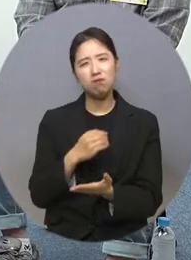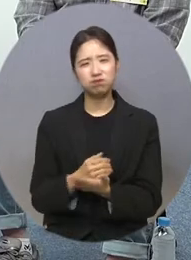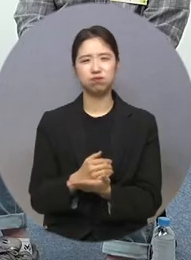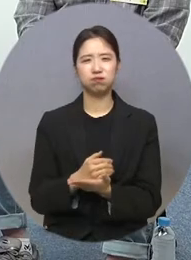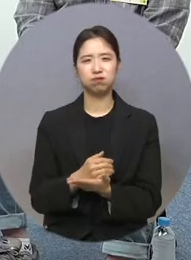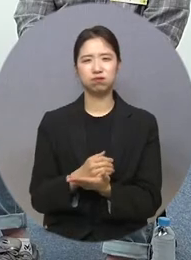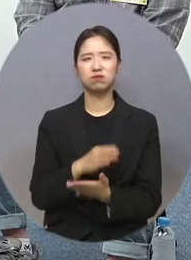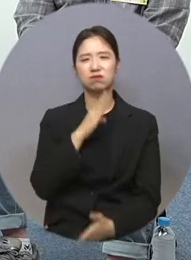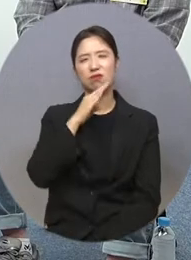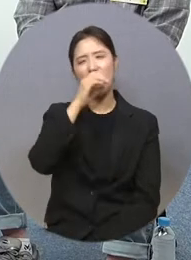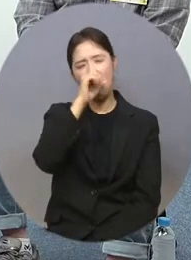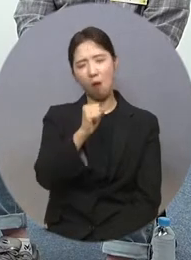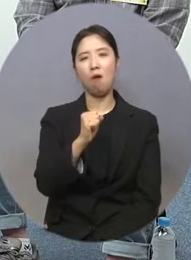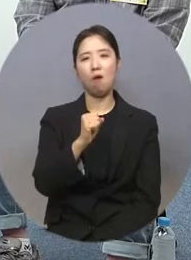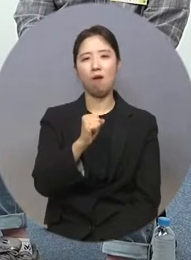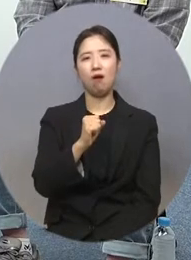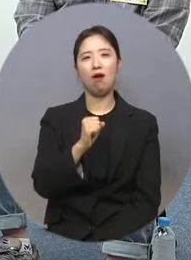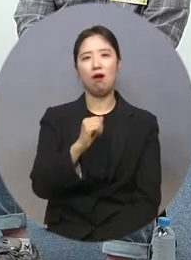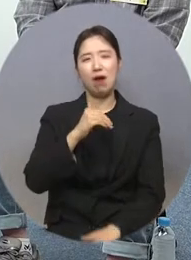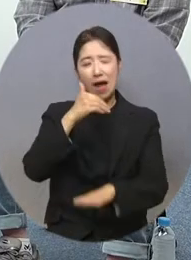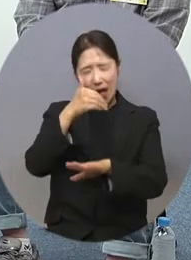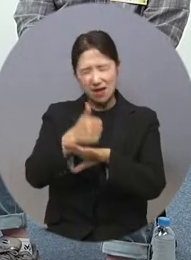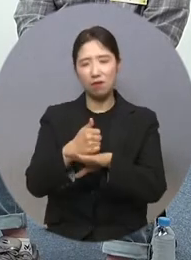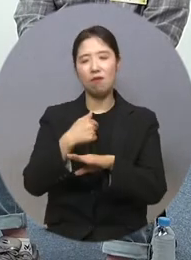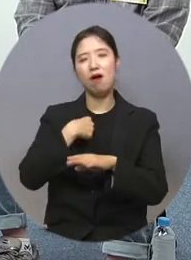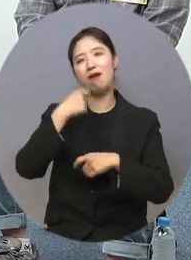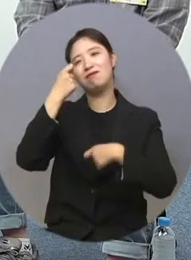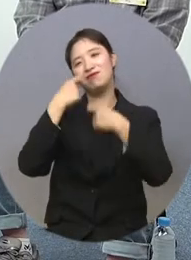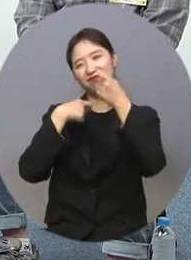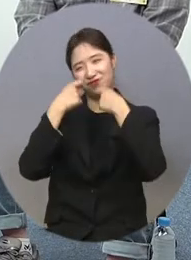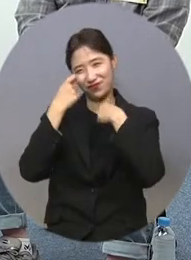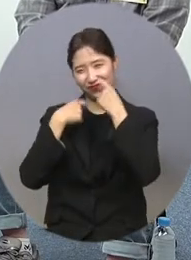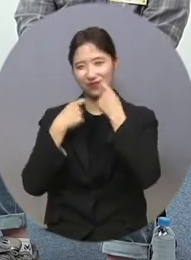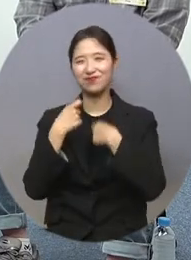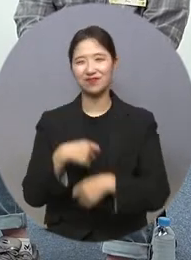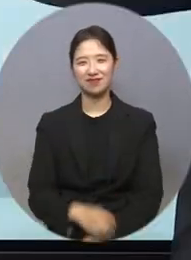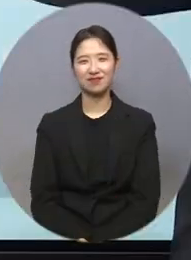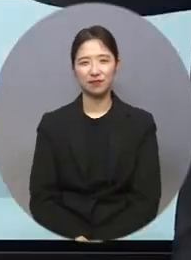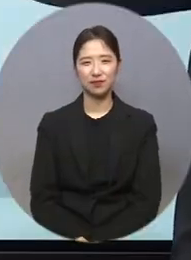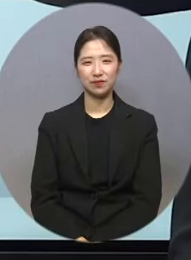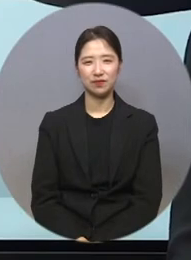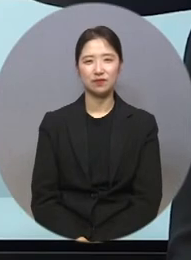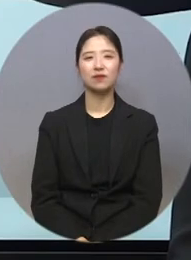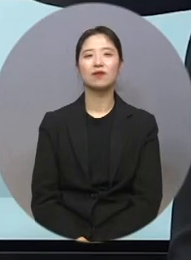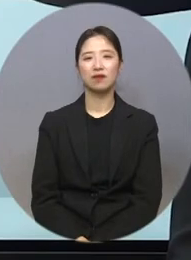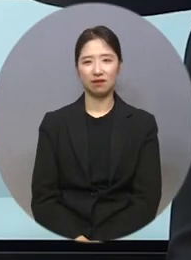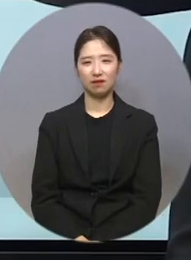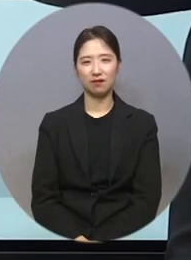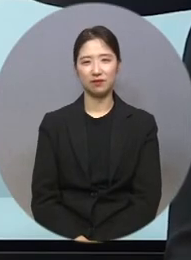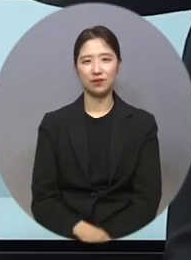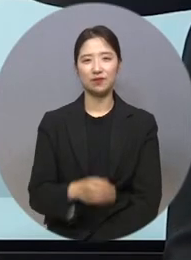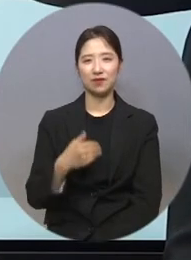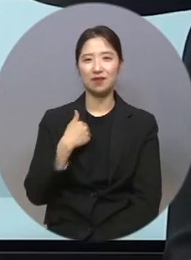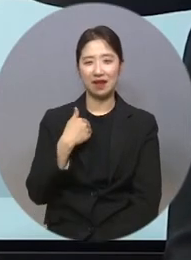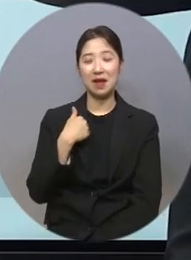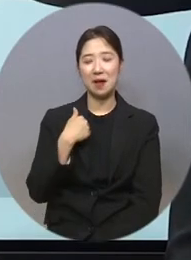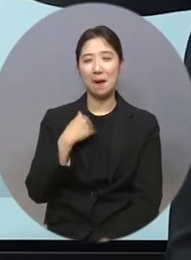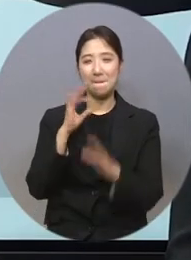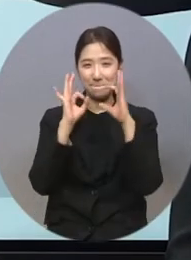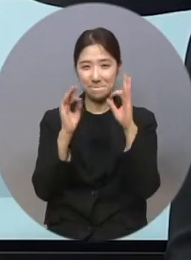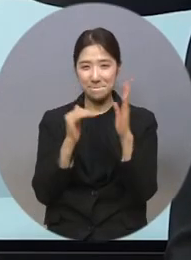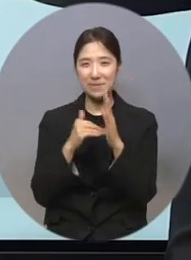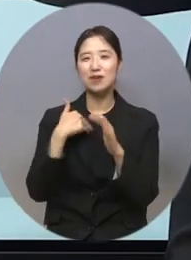정말 이렇게 좋다 이런 생각이 들어서 마지막에 울었습니다. 그렇군요. 네. 우리 직원분들 또 주변에 제가